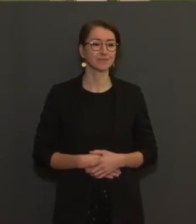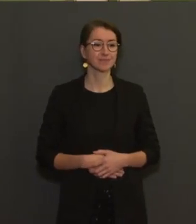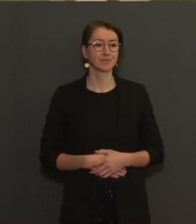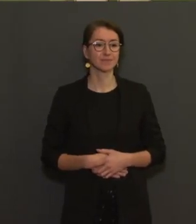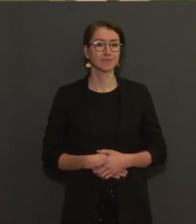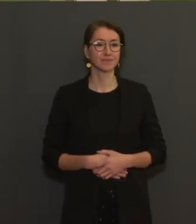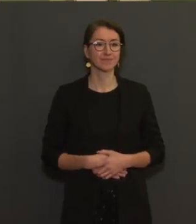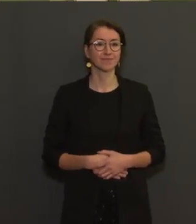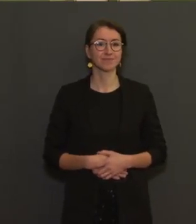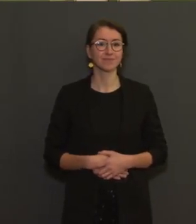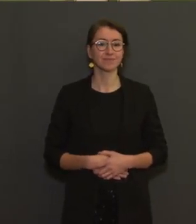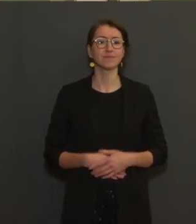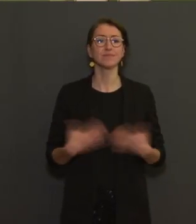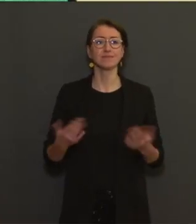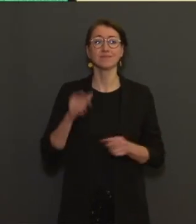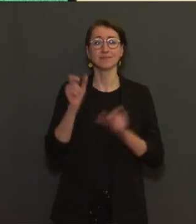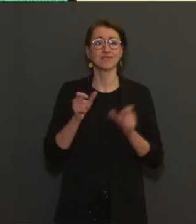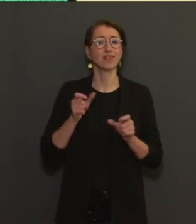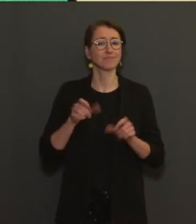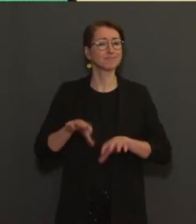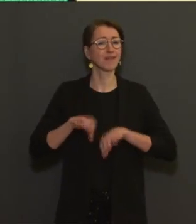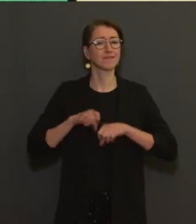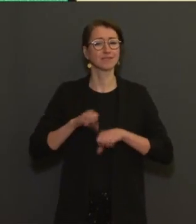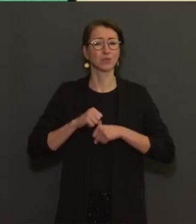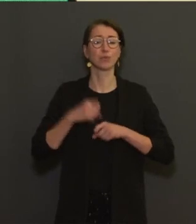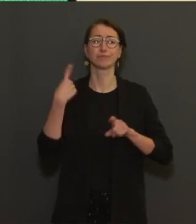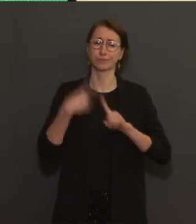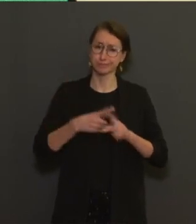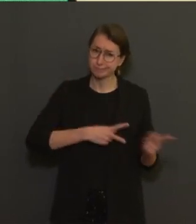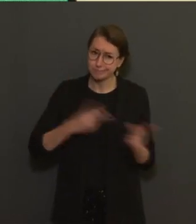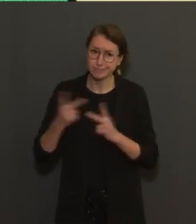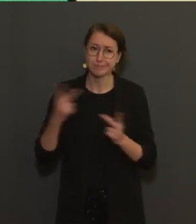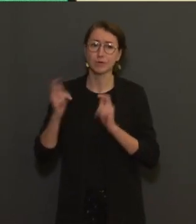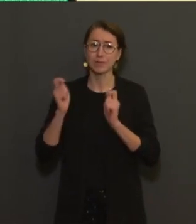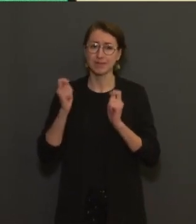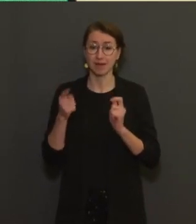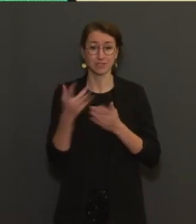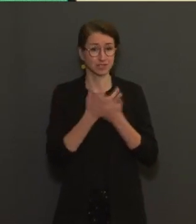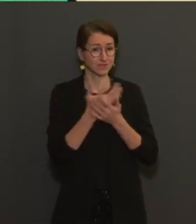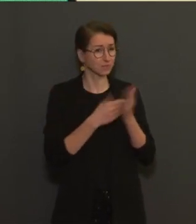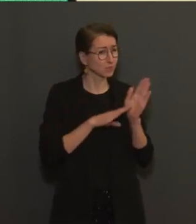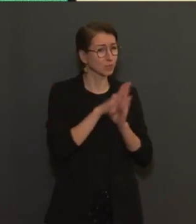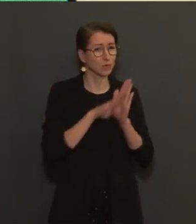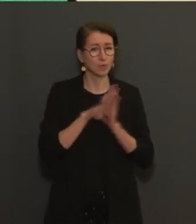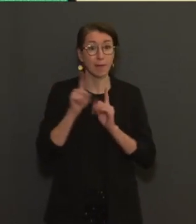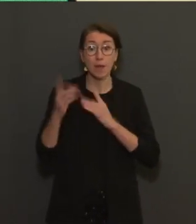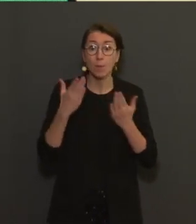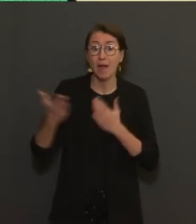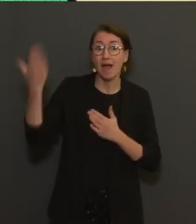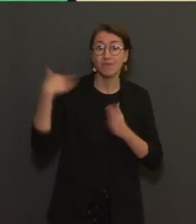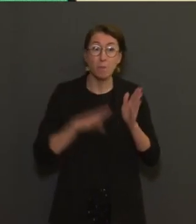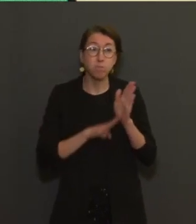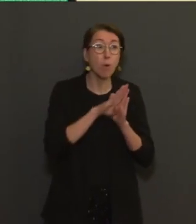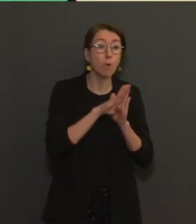Le nombre d'infections et d'hospitalisations continue d'augmenter, mais augmente moins rapidement.